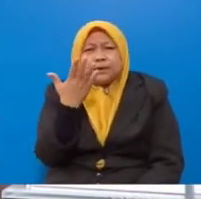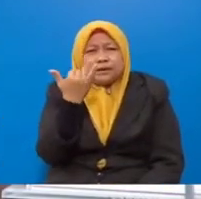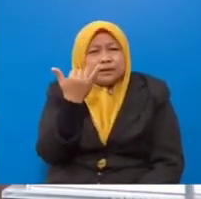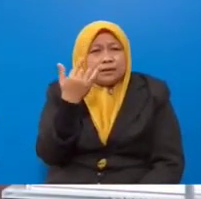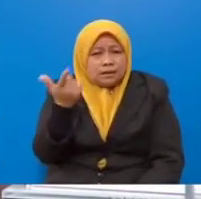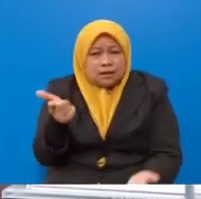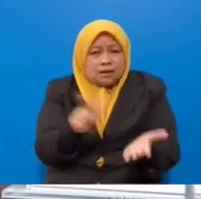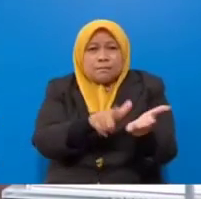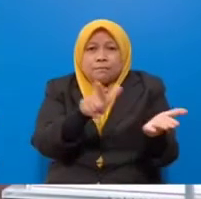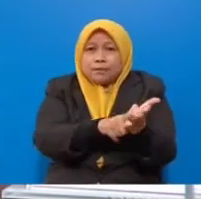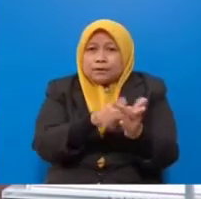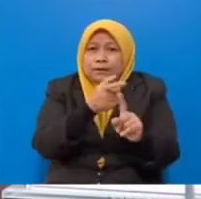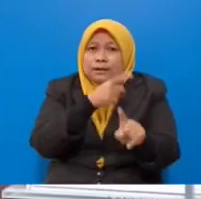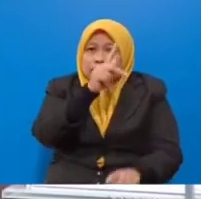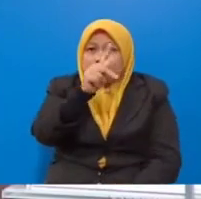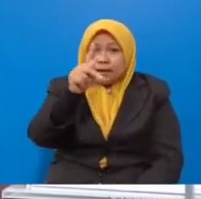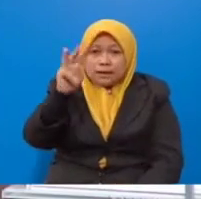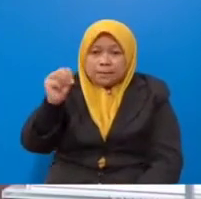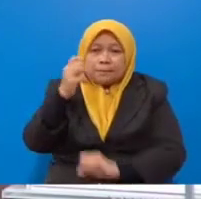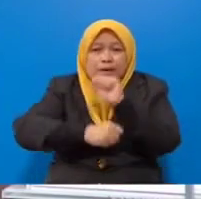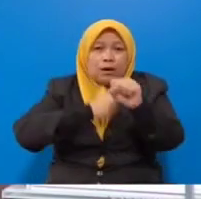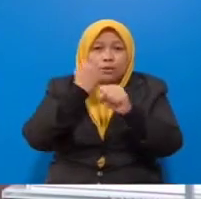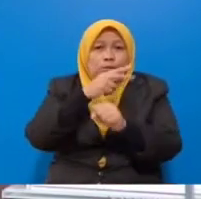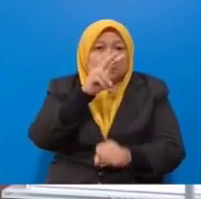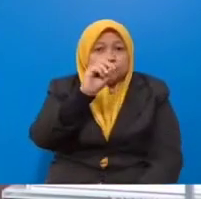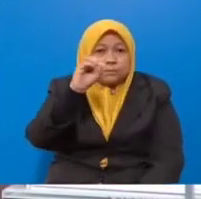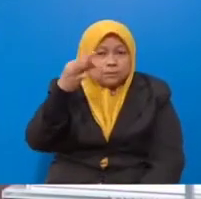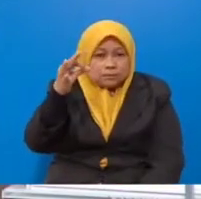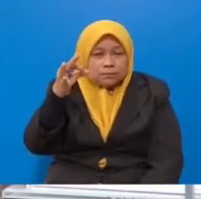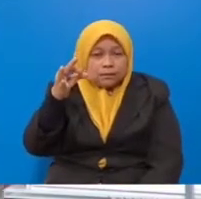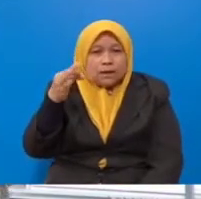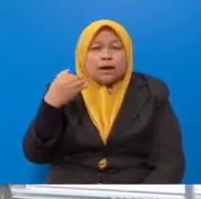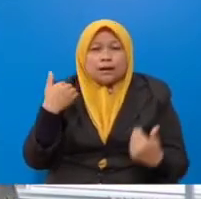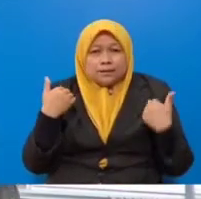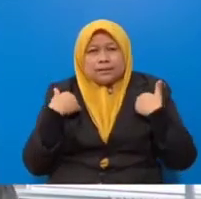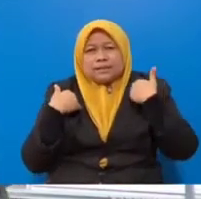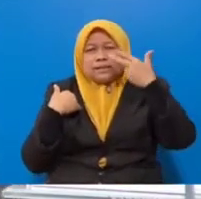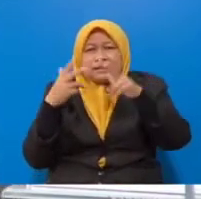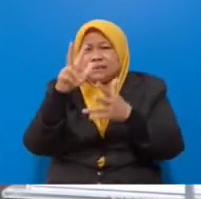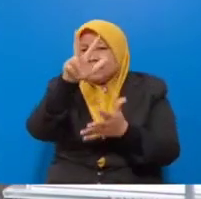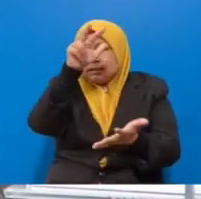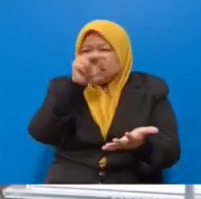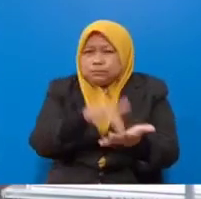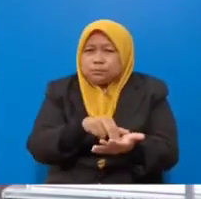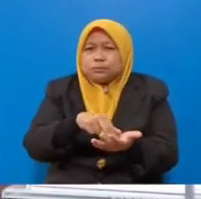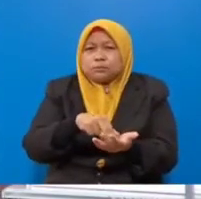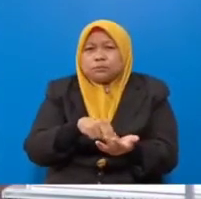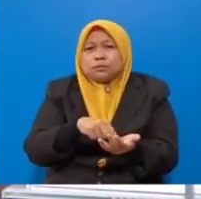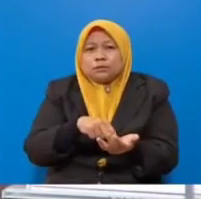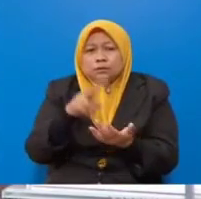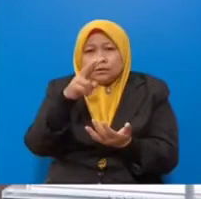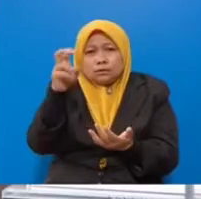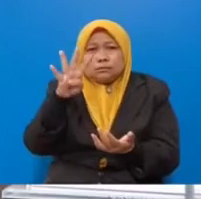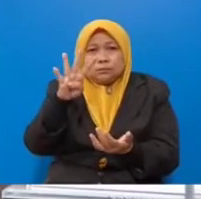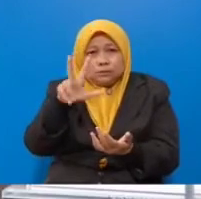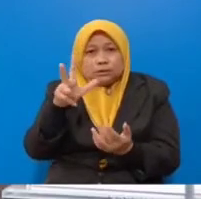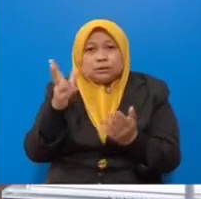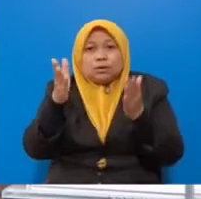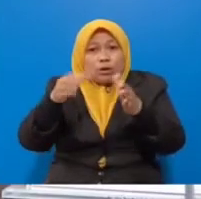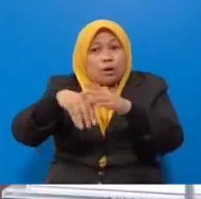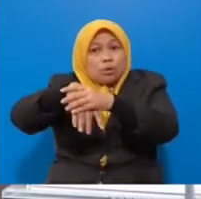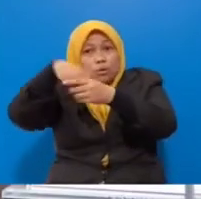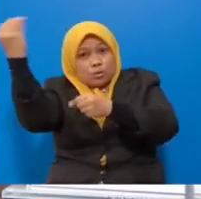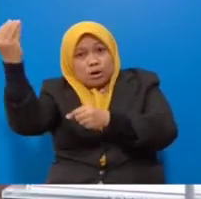sebagaimana yang dilaporkan oleh PH ke-n pada tahun 2019 tidak terdapat 3243 pendatang asing